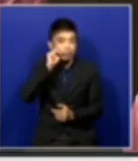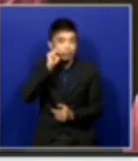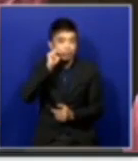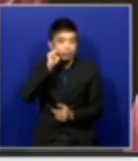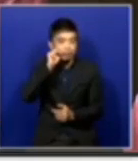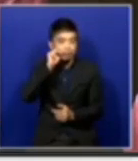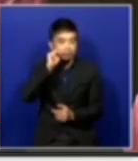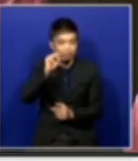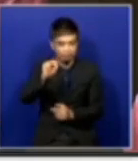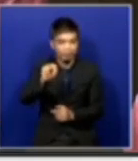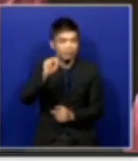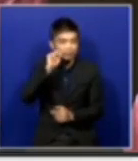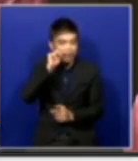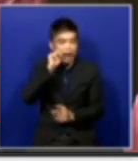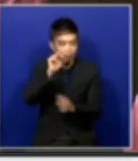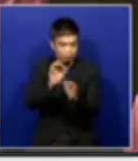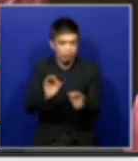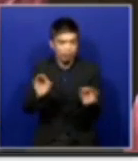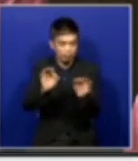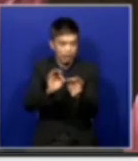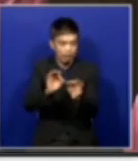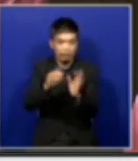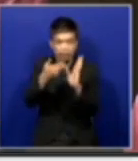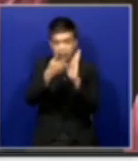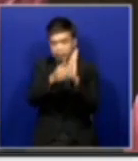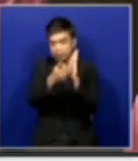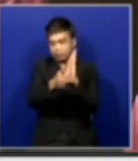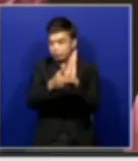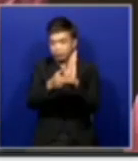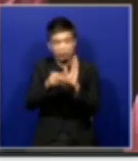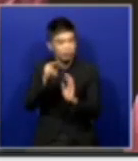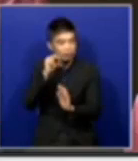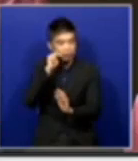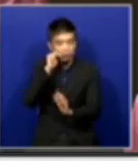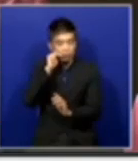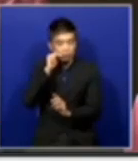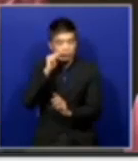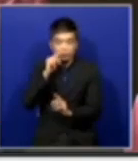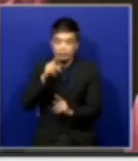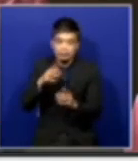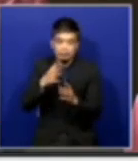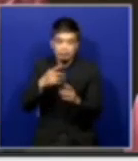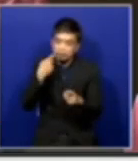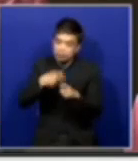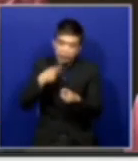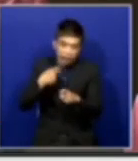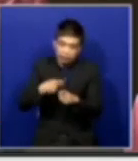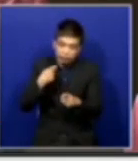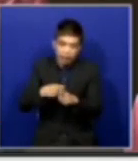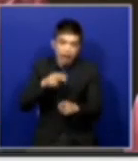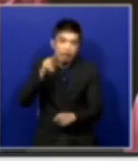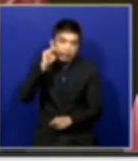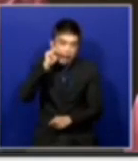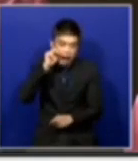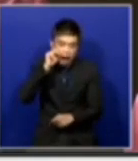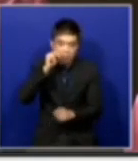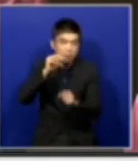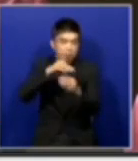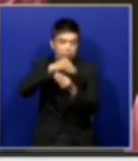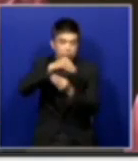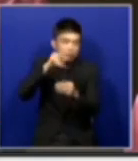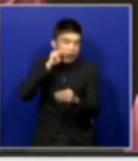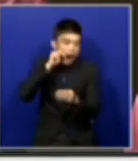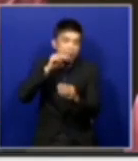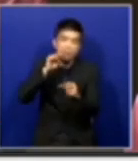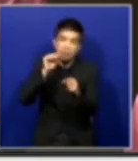นี่ลำบากมากนะครับน้ำตาแทบกระเด็นนะครับเพราะว่าเรื่องของน้ำเนี่ยไม่เพียงพอไม่งั้น